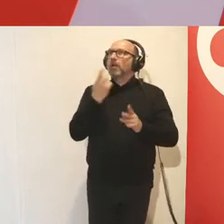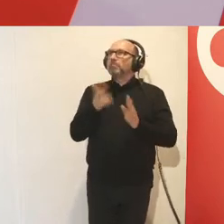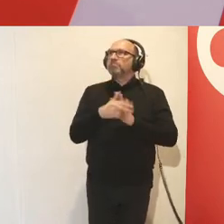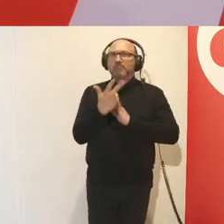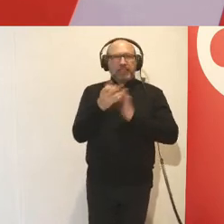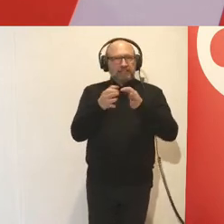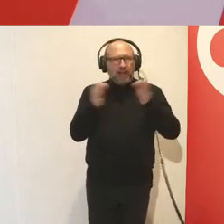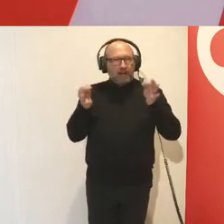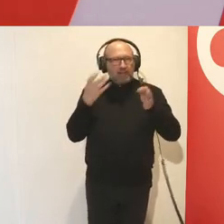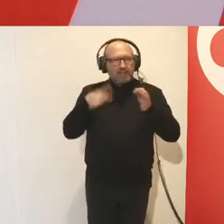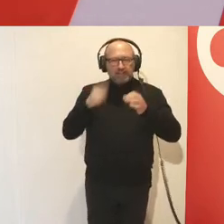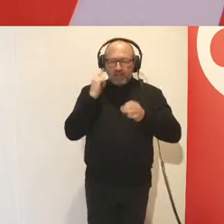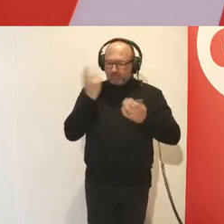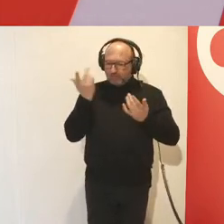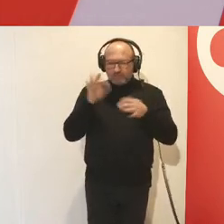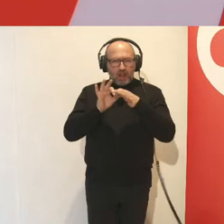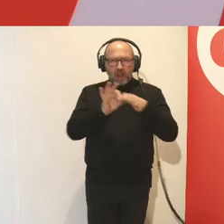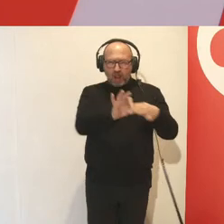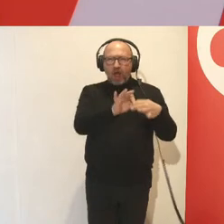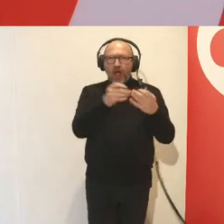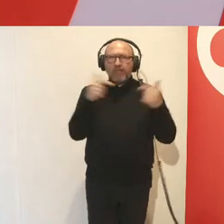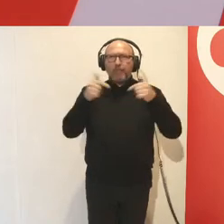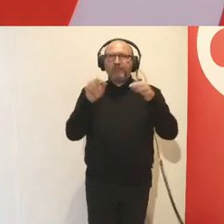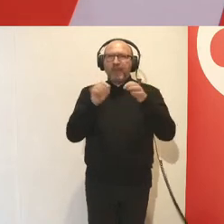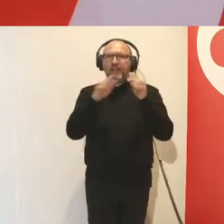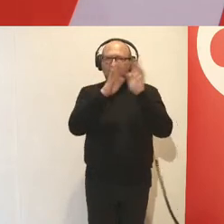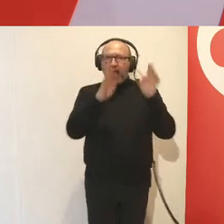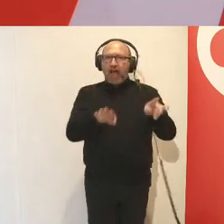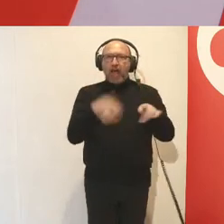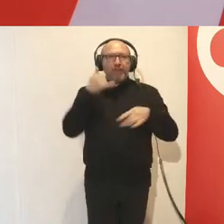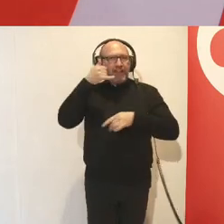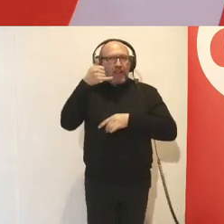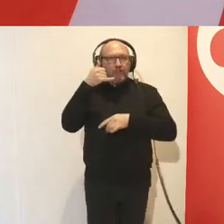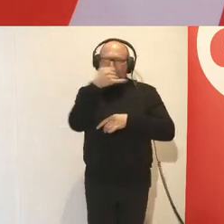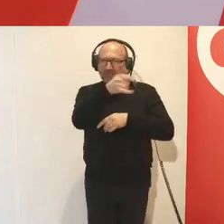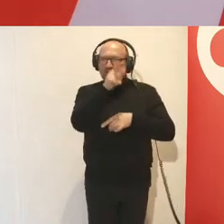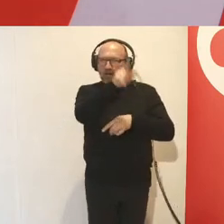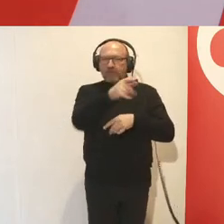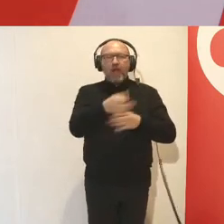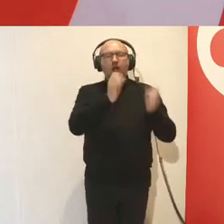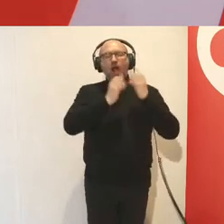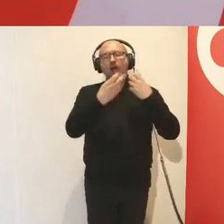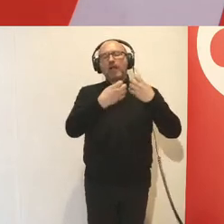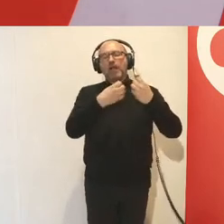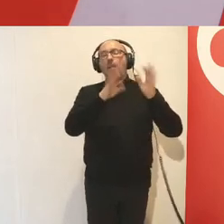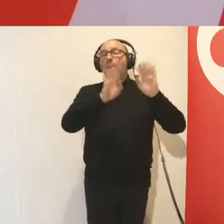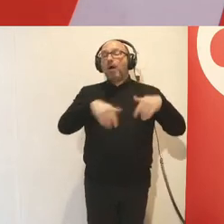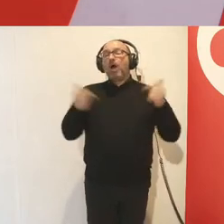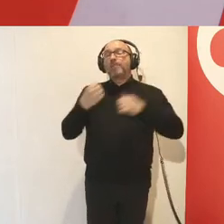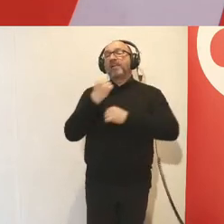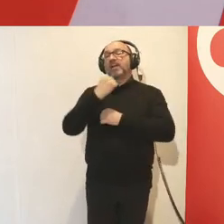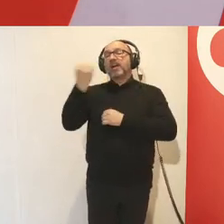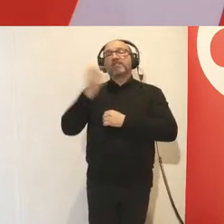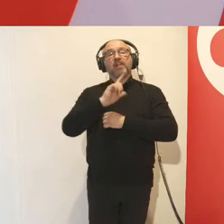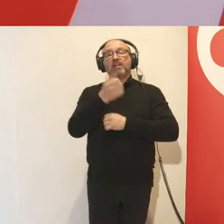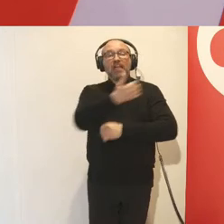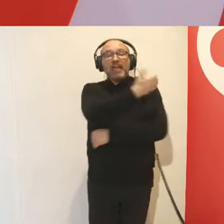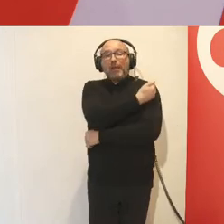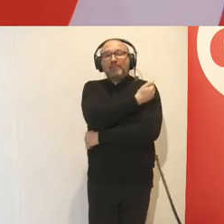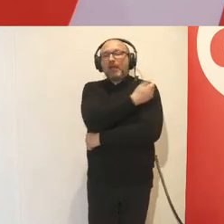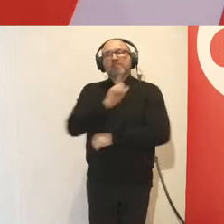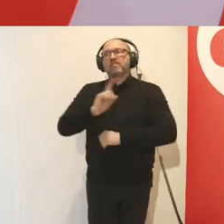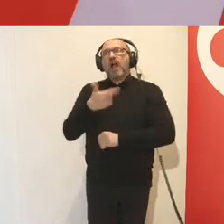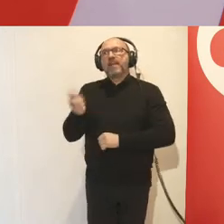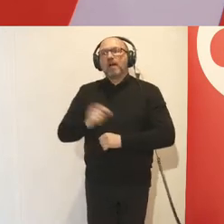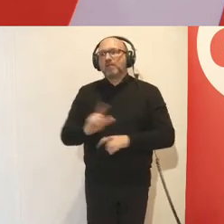drei tagen habe ich mit einem leiter eines pflegeheims bei mir im wahlkreis telefoniert der mir gesagt hat von seinen pflegekräften wird keine einzige sich impfen lassen